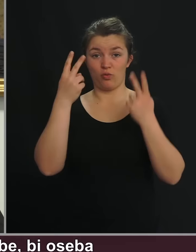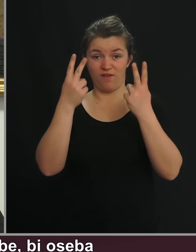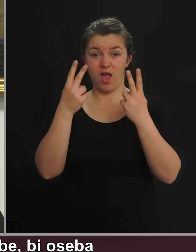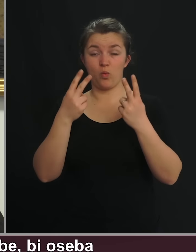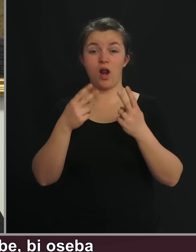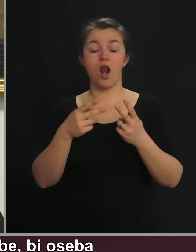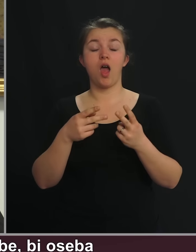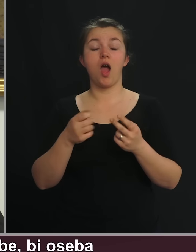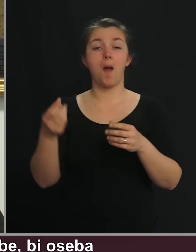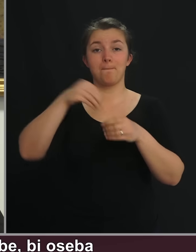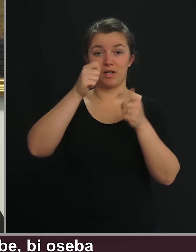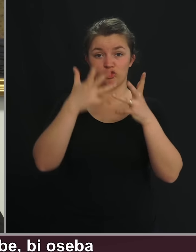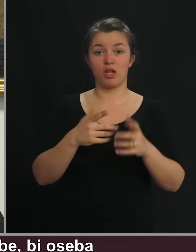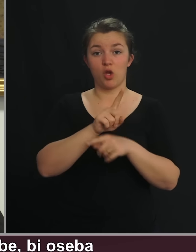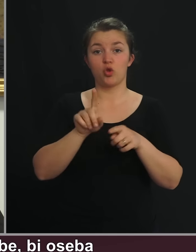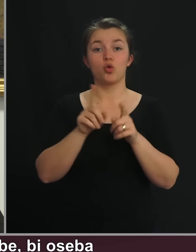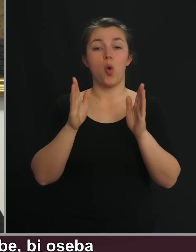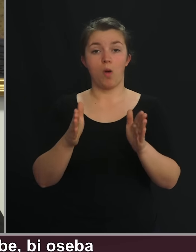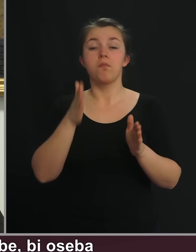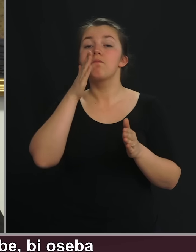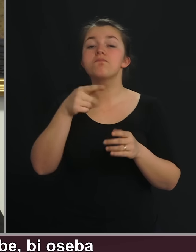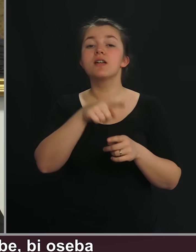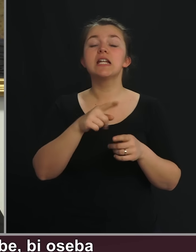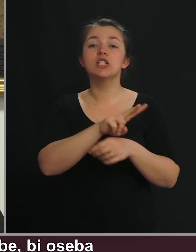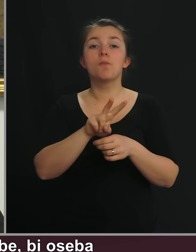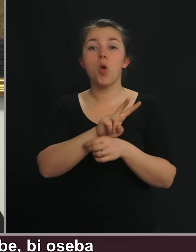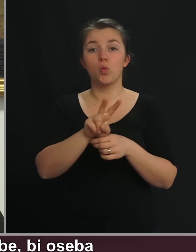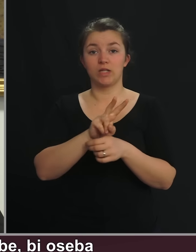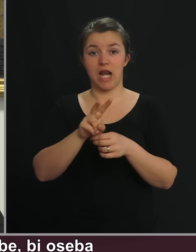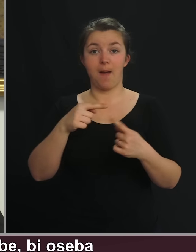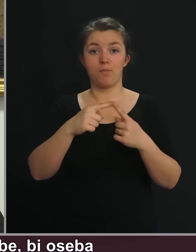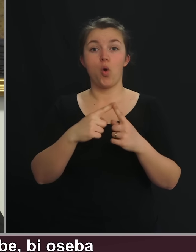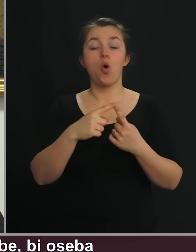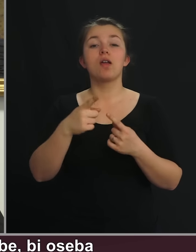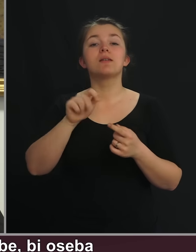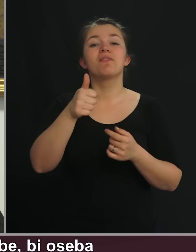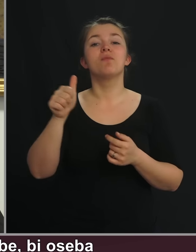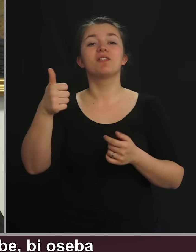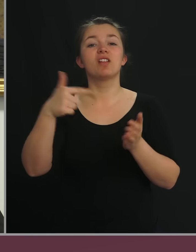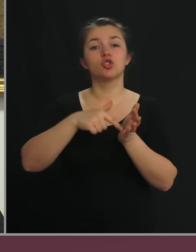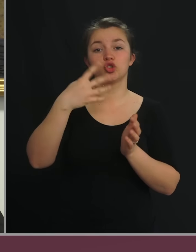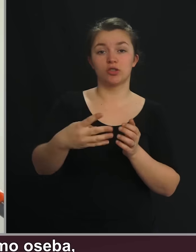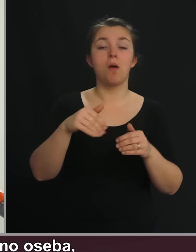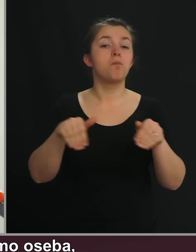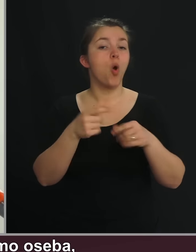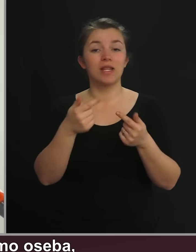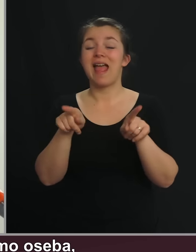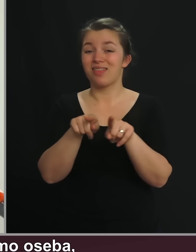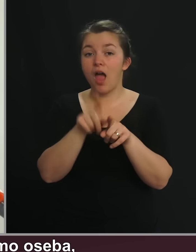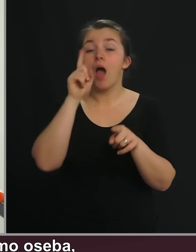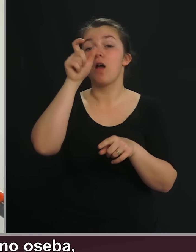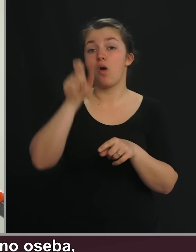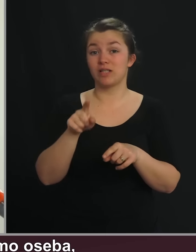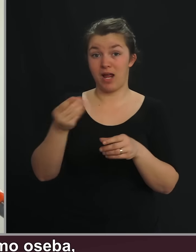Če ne bi uveljavljala prištete dobe, bi ista oseba šla, bi izpolnila pogoje za upokojitev s 1.1.2040. Pokojnina je bila